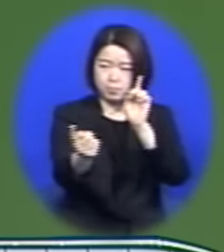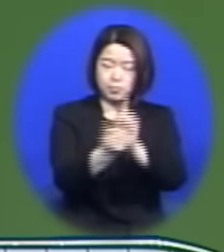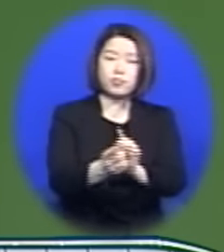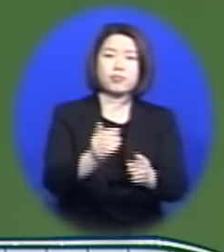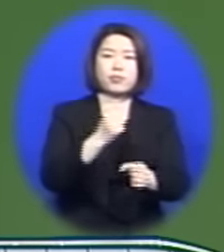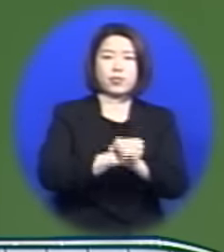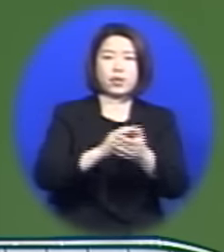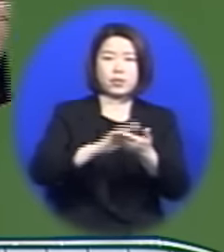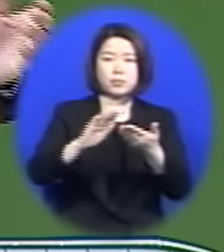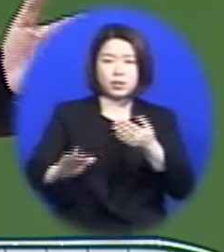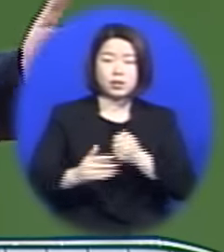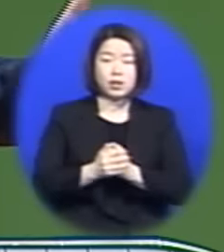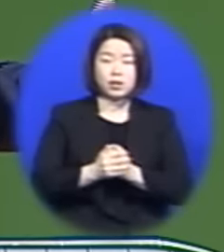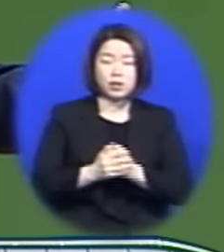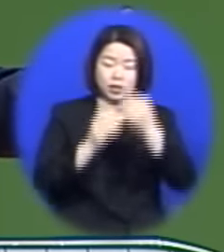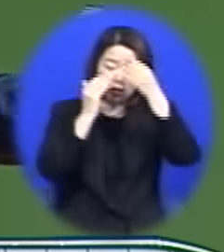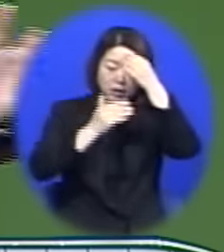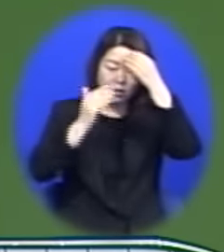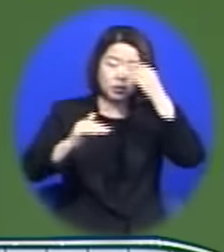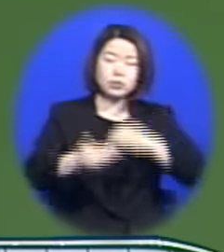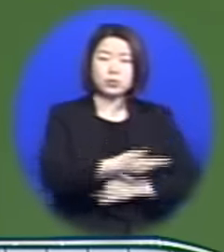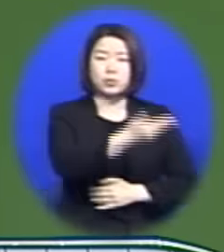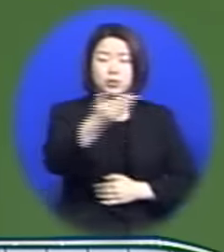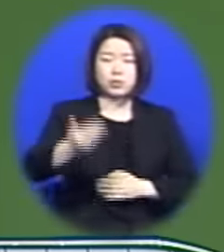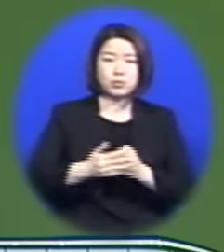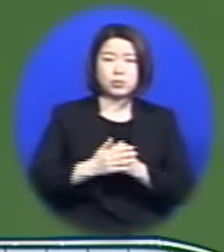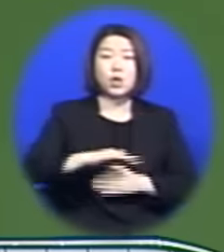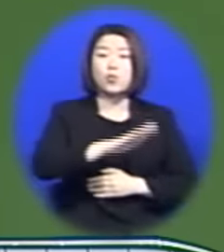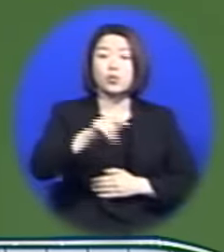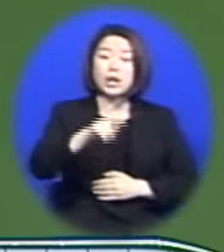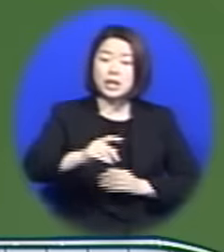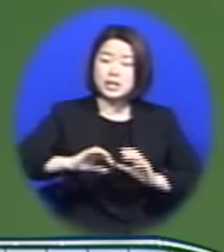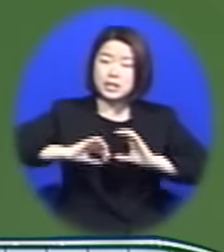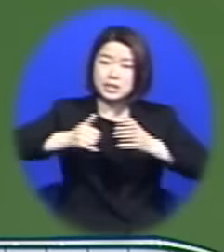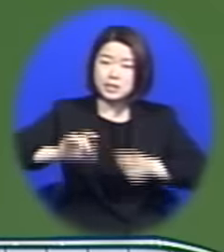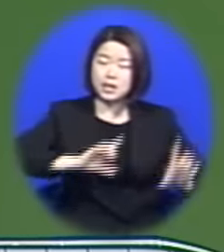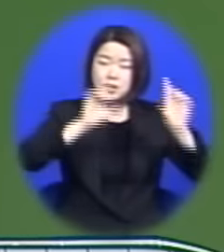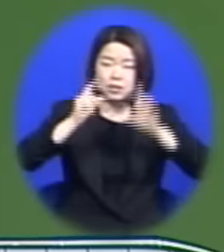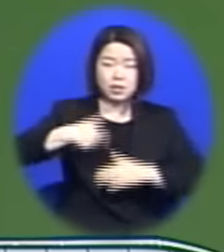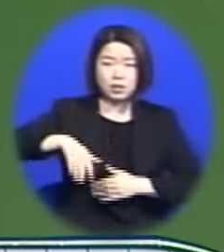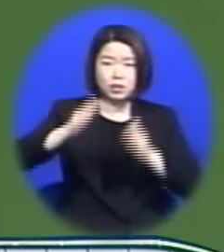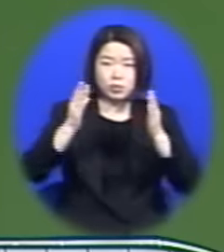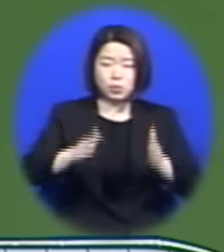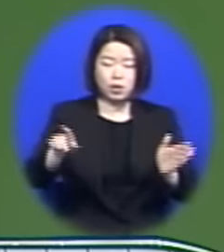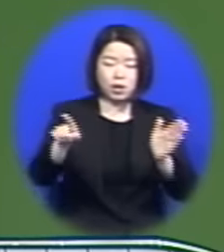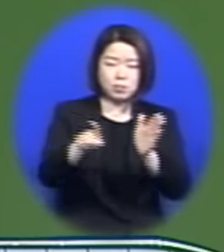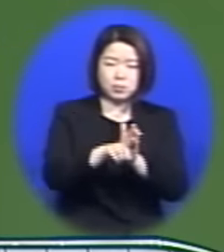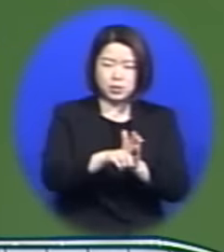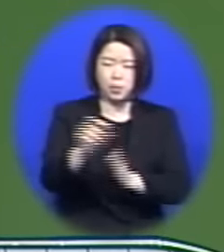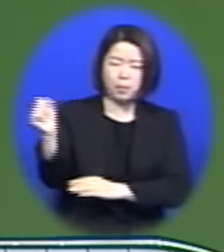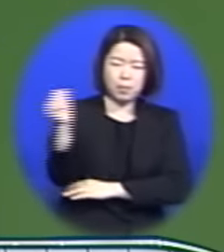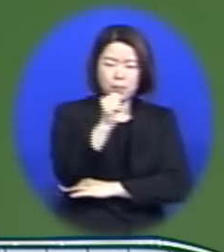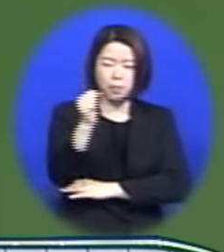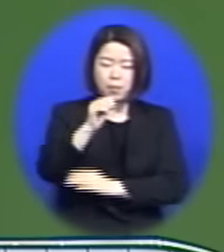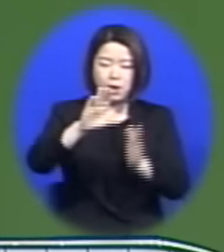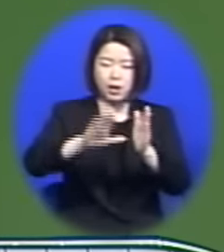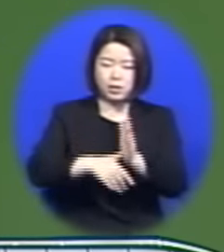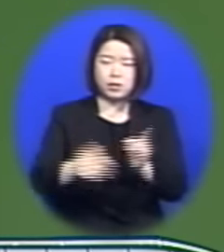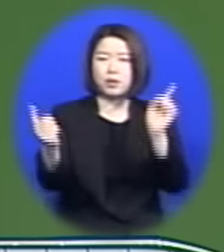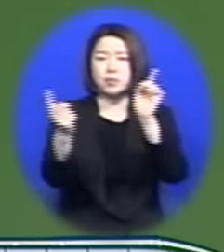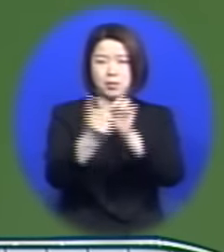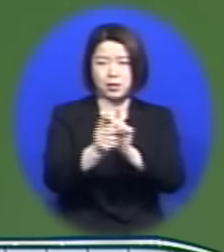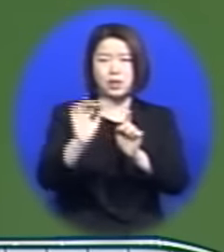맞이합니다 성도 여러분 우리가이 세상 살아가는 동안에 어떤 때는 정말 믿음이 휘청거리는 순간을 만나게